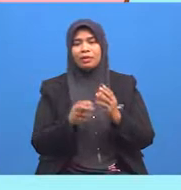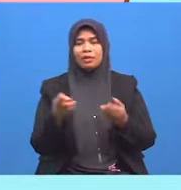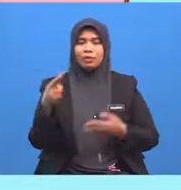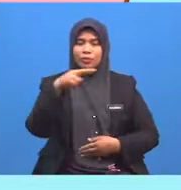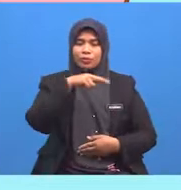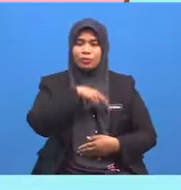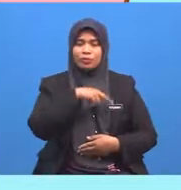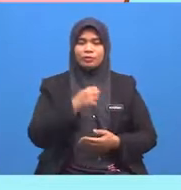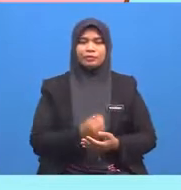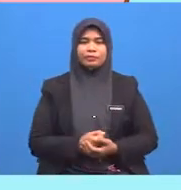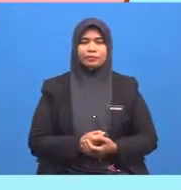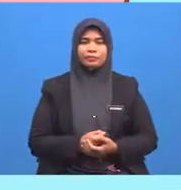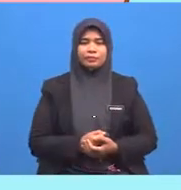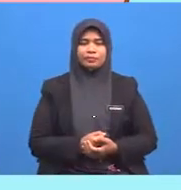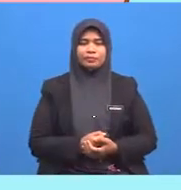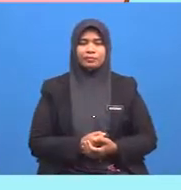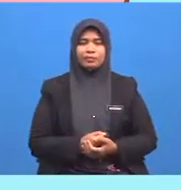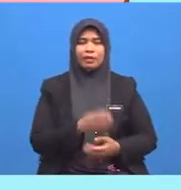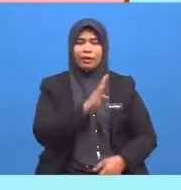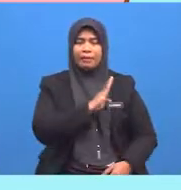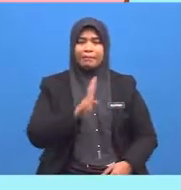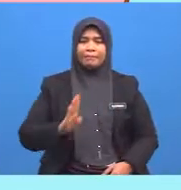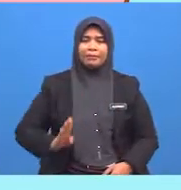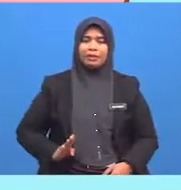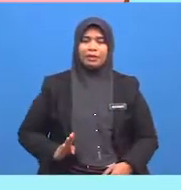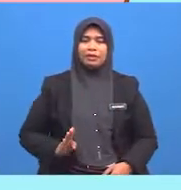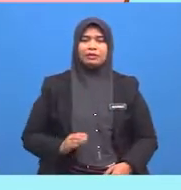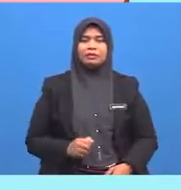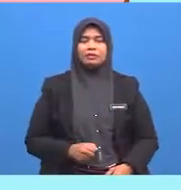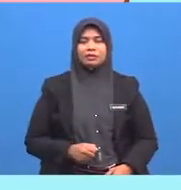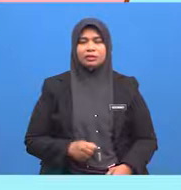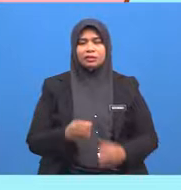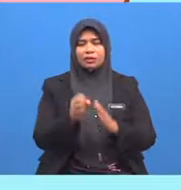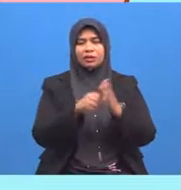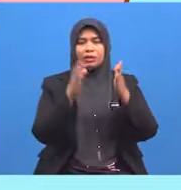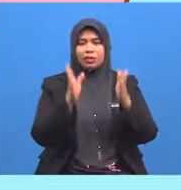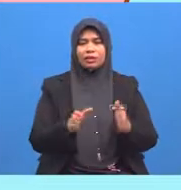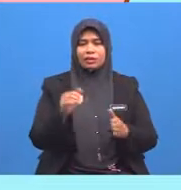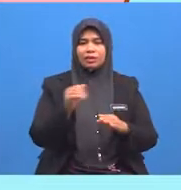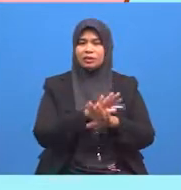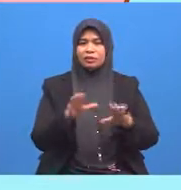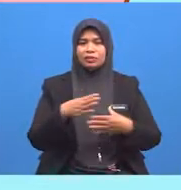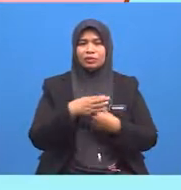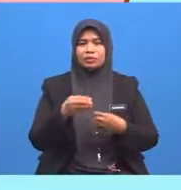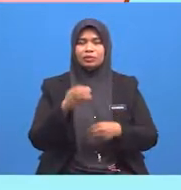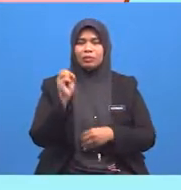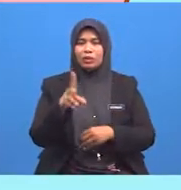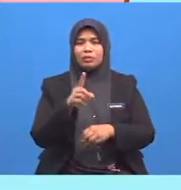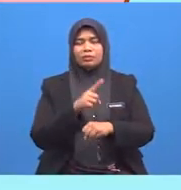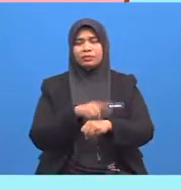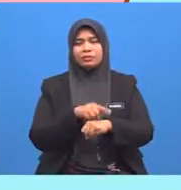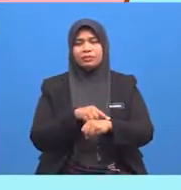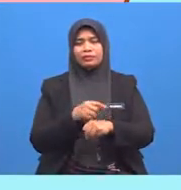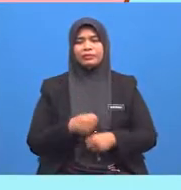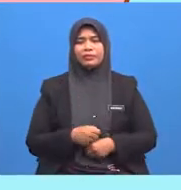berlipatganda Baginda Sallallahu Alaihi Wasallam seorang yang tidak suka membuang masuk